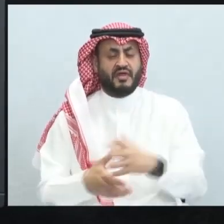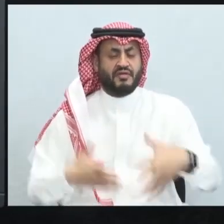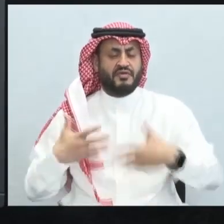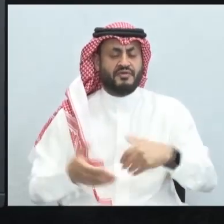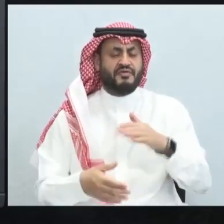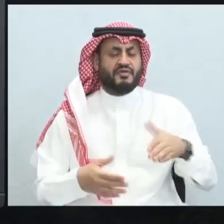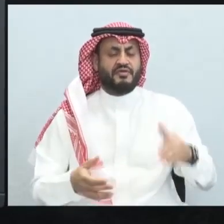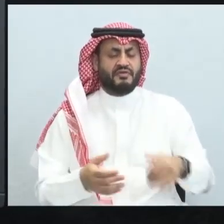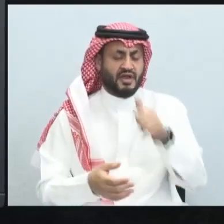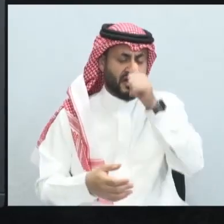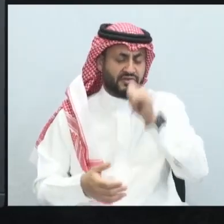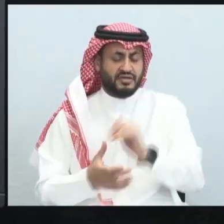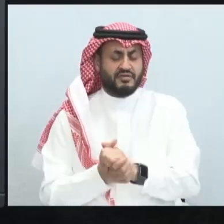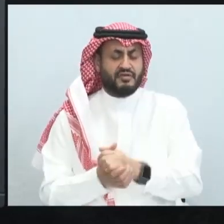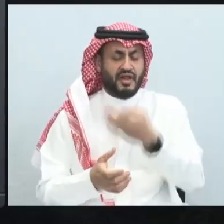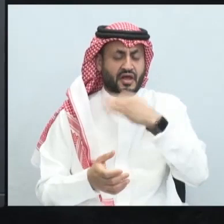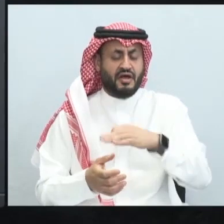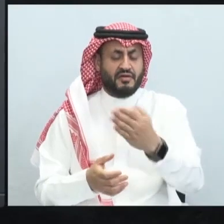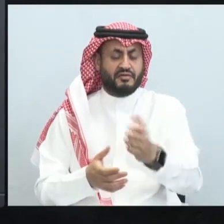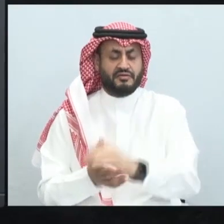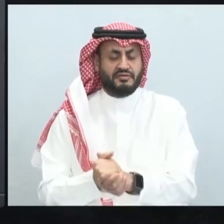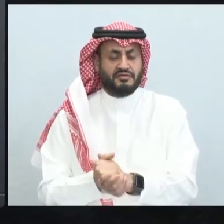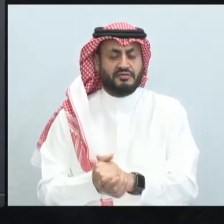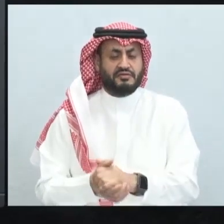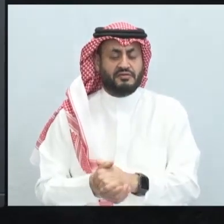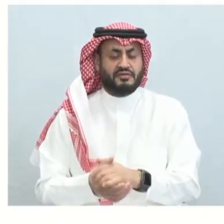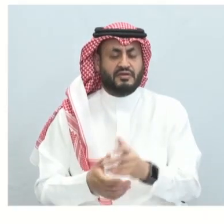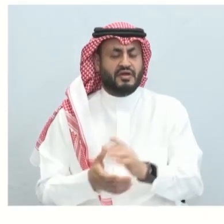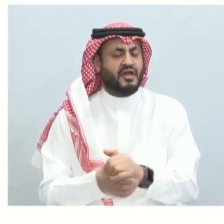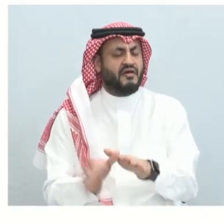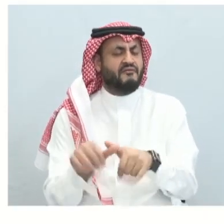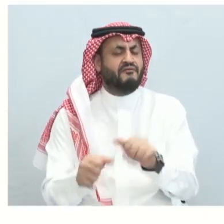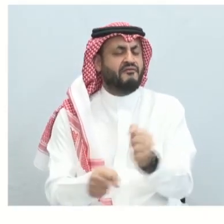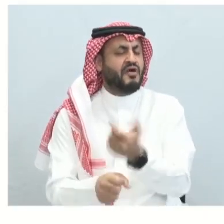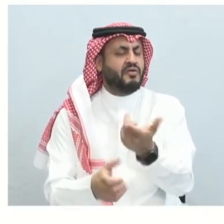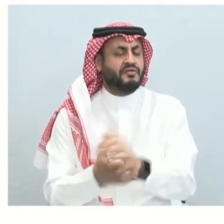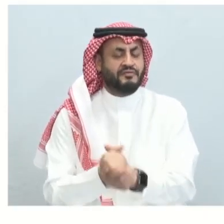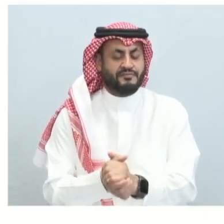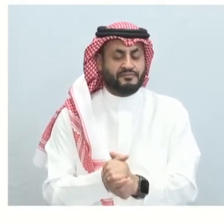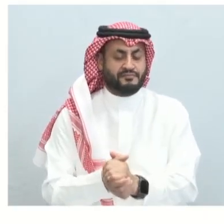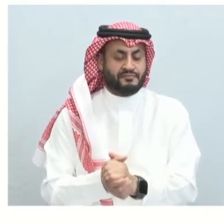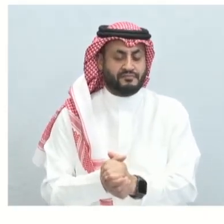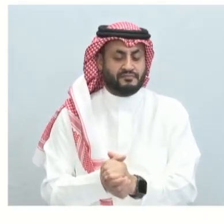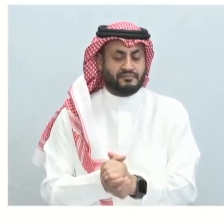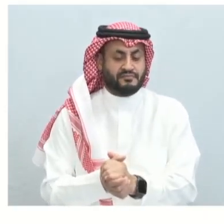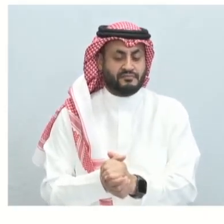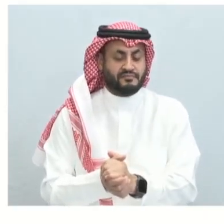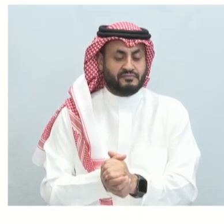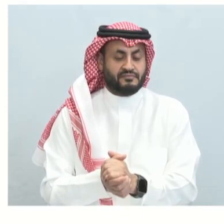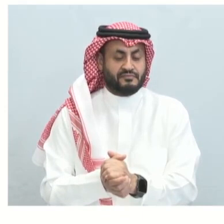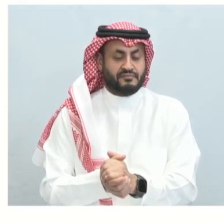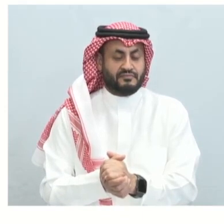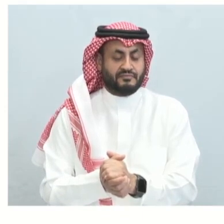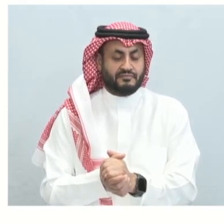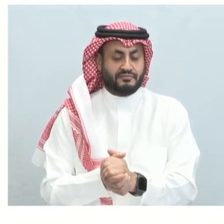الطفل الحزين فقال له يا ابا عمير ما فعل النغير ما فعل النغير فكان يريد ان